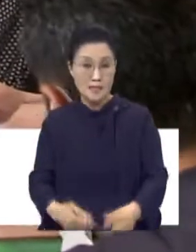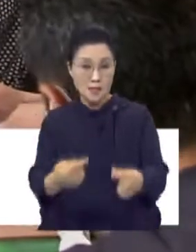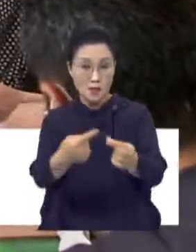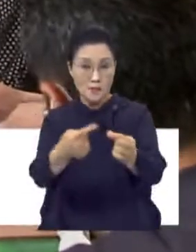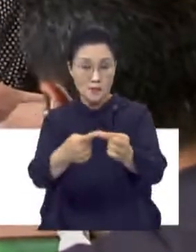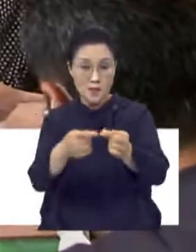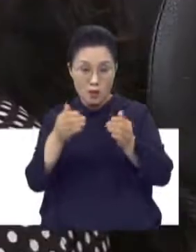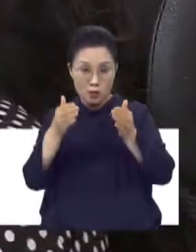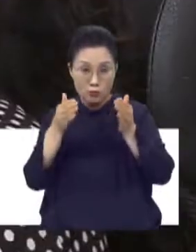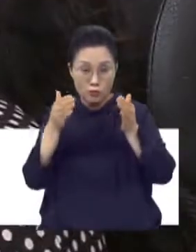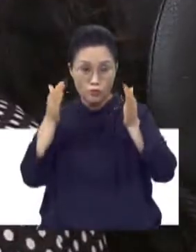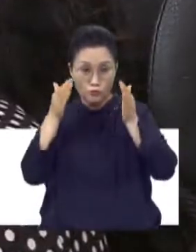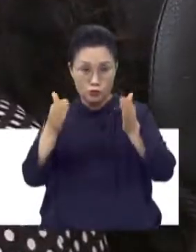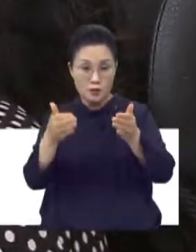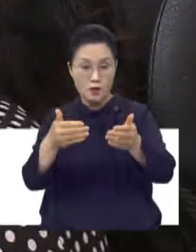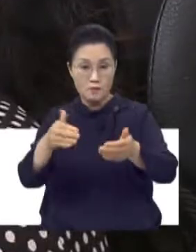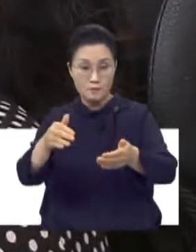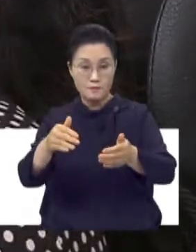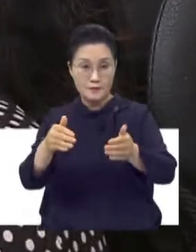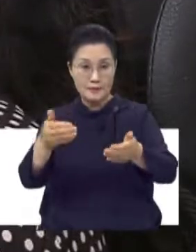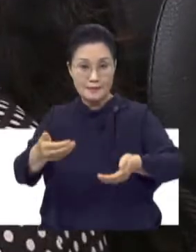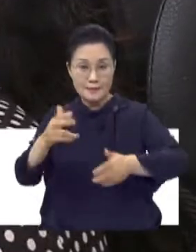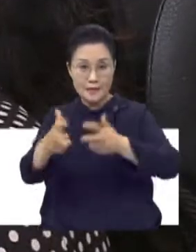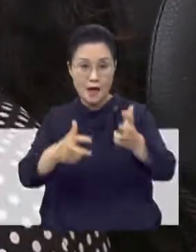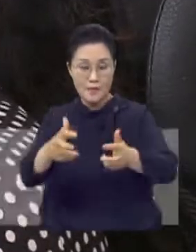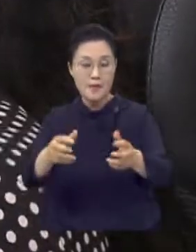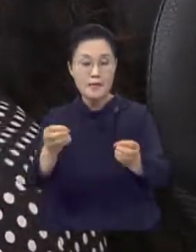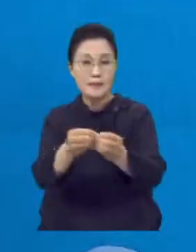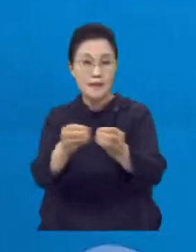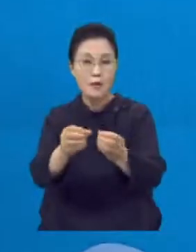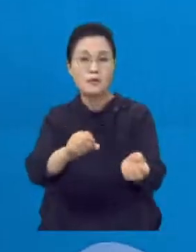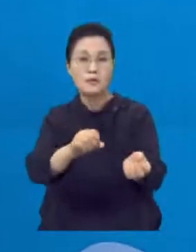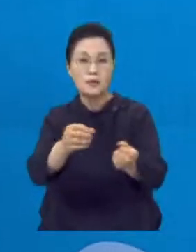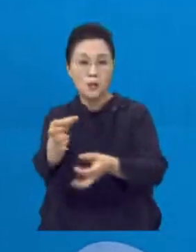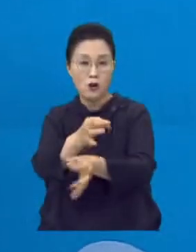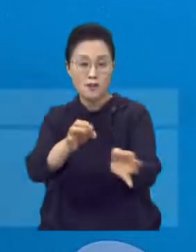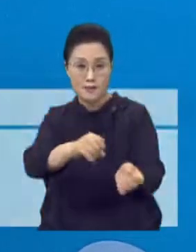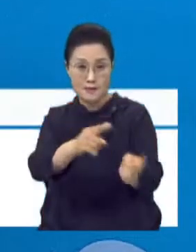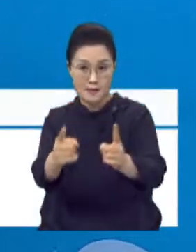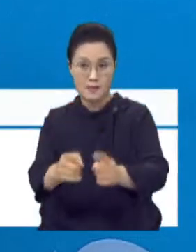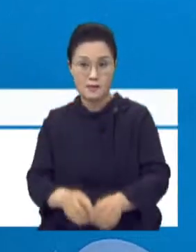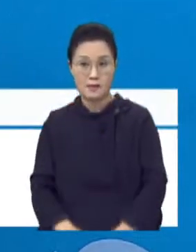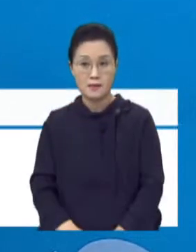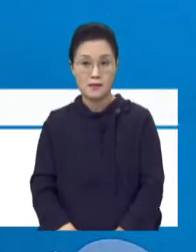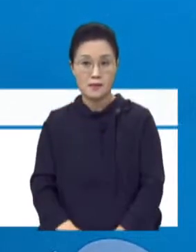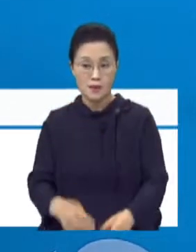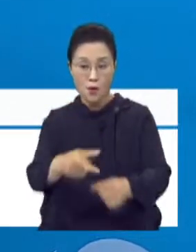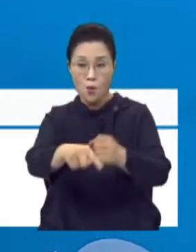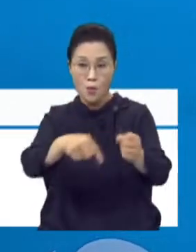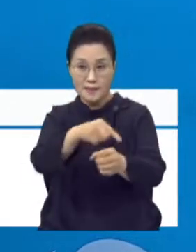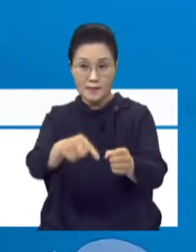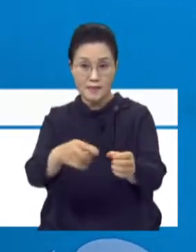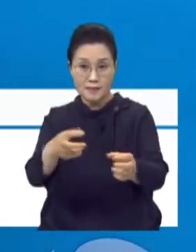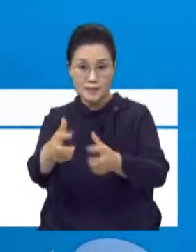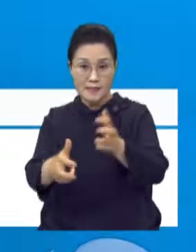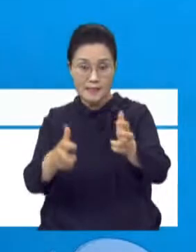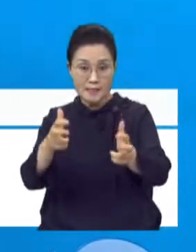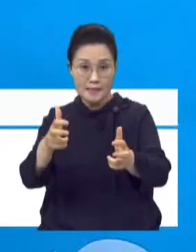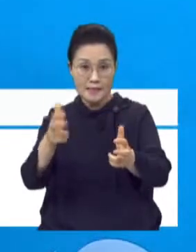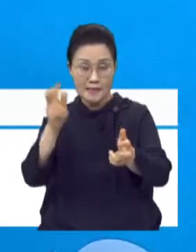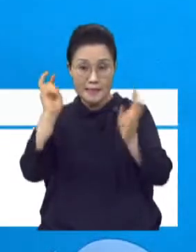중점 사업으로 창원 경제 살리기를 꼽았습니다. 일단 원전 기업 살리기에 일단 먼저 좀 올인을